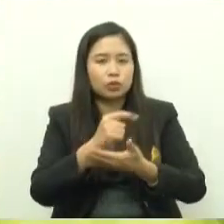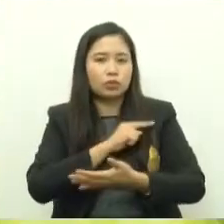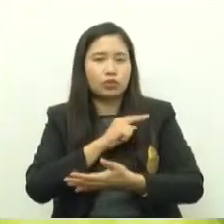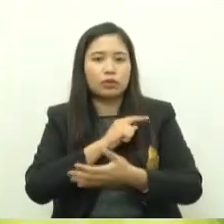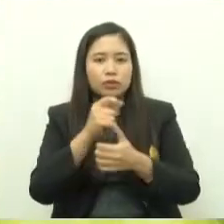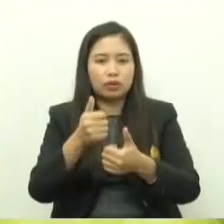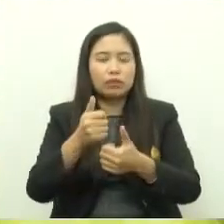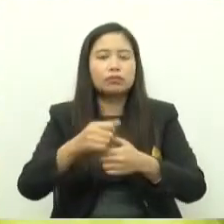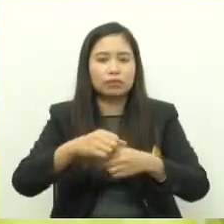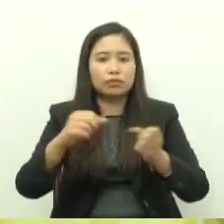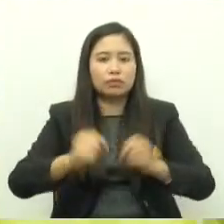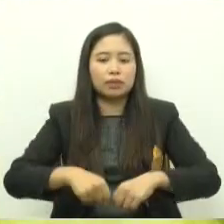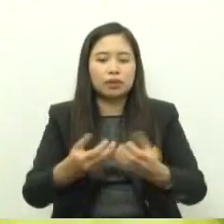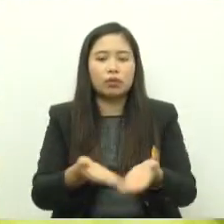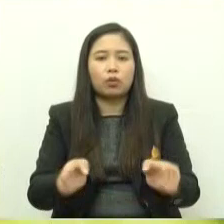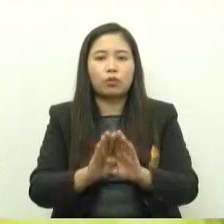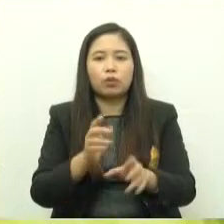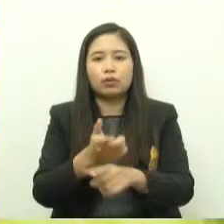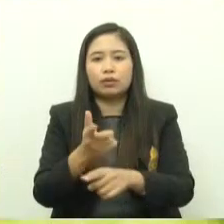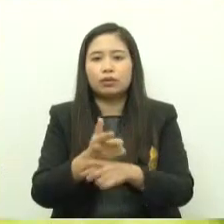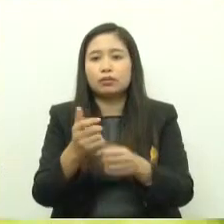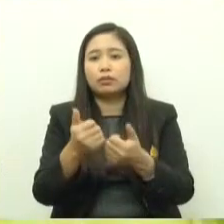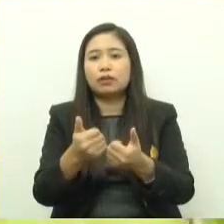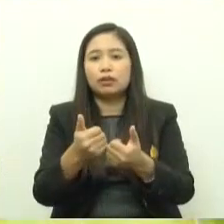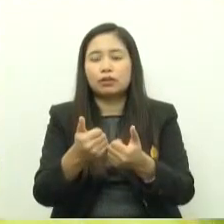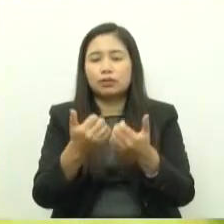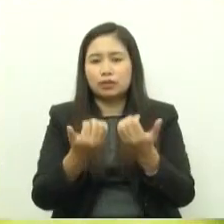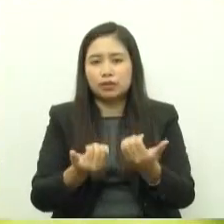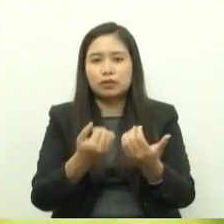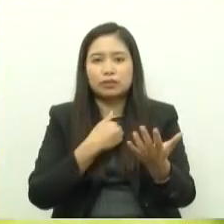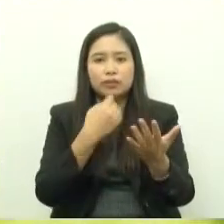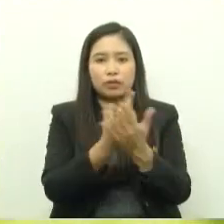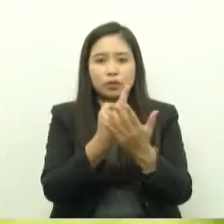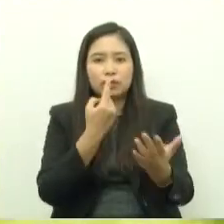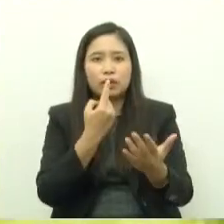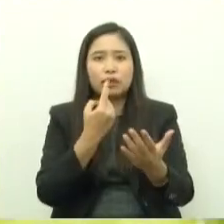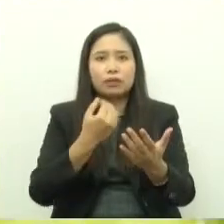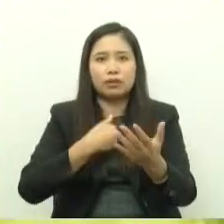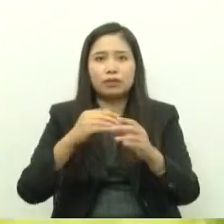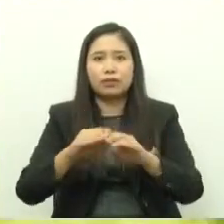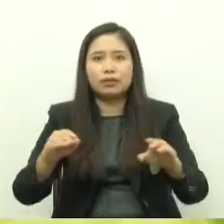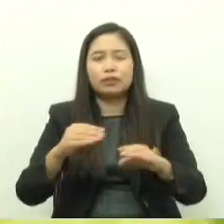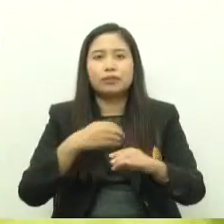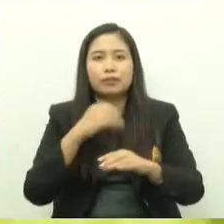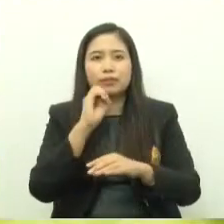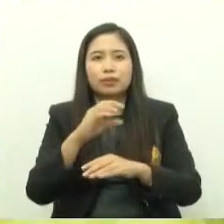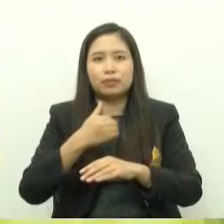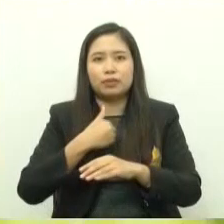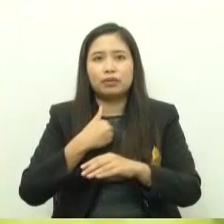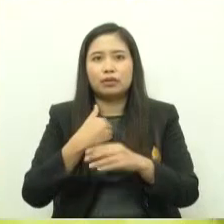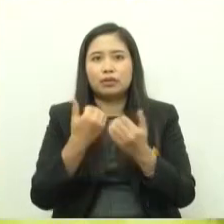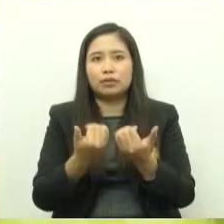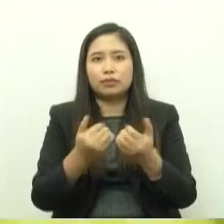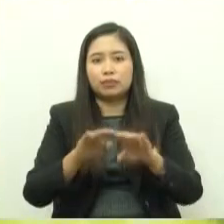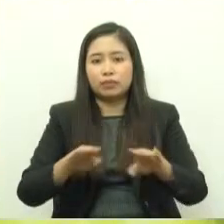สามารถที่จะไปช่วยครอบครัวได้นะคะซึ่งเดี๋ยวเราก็จะมีตัวแทนของเด็กๆที่ถือว่าเป็นแรงบันดาลใจนะคะจากเด็กนักเรียนที่มี